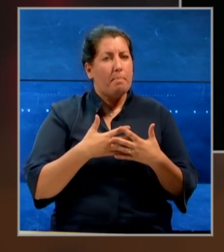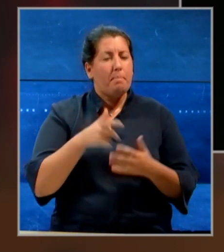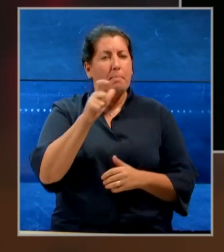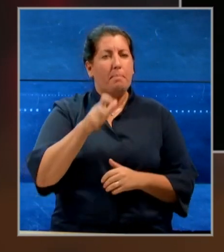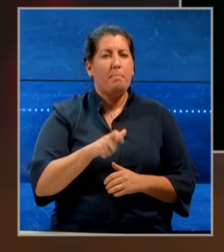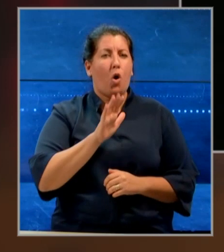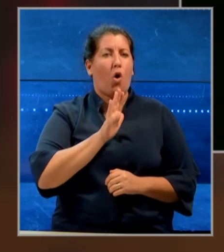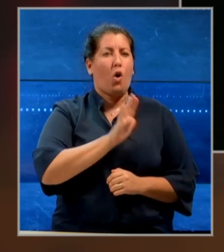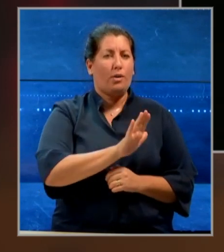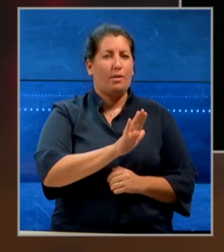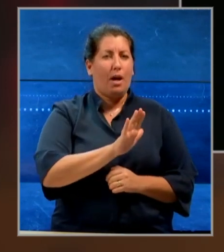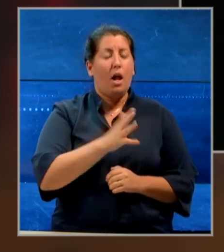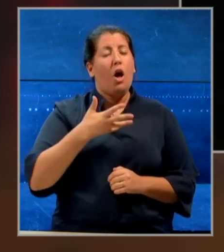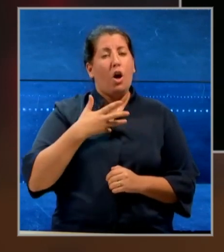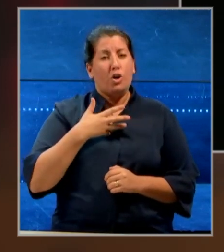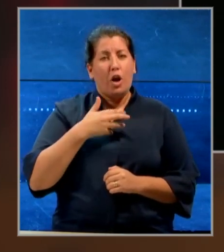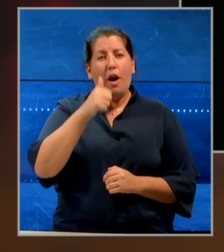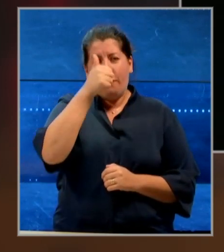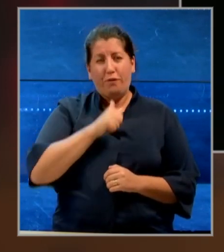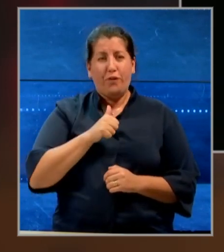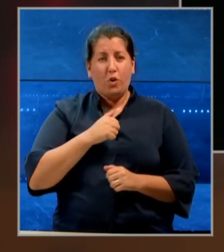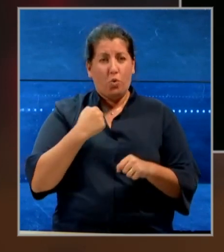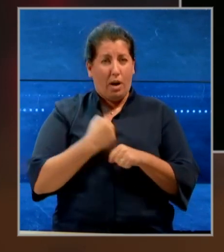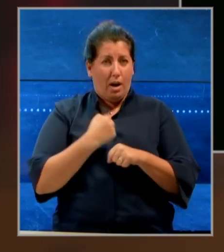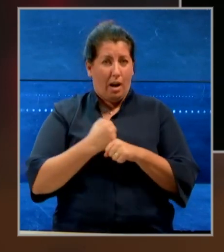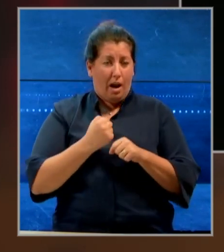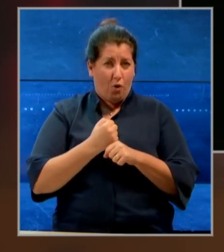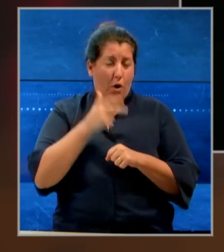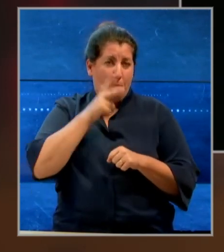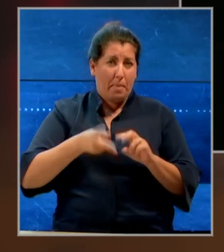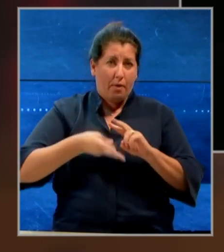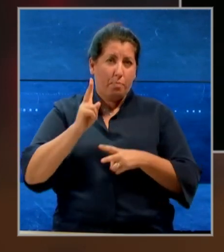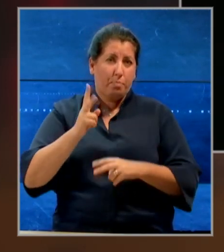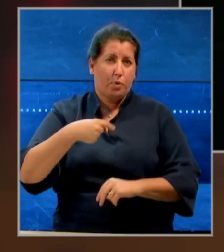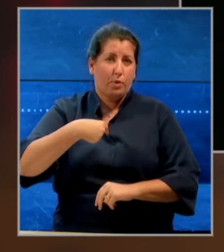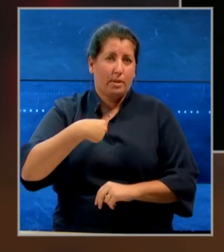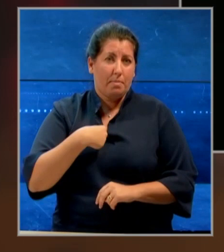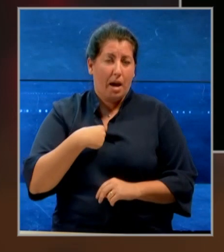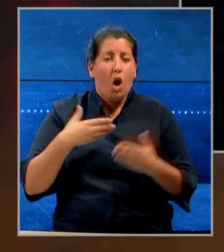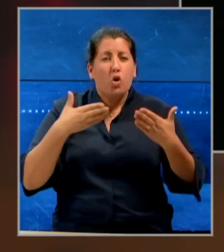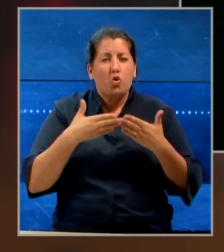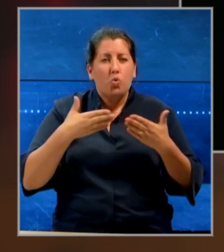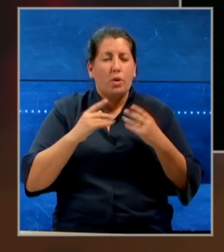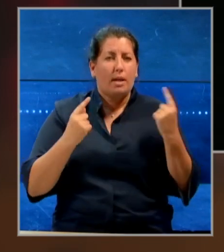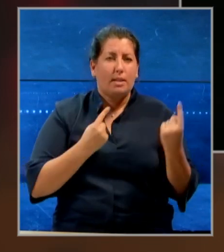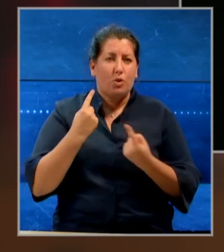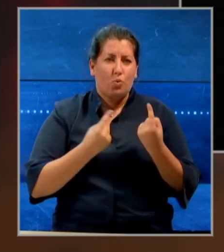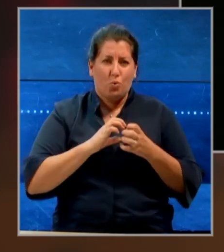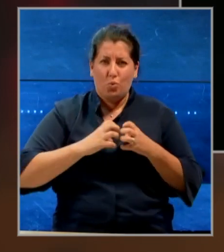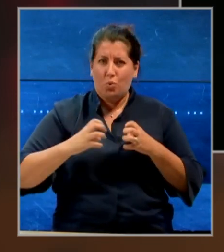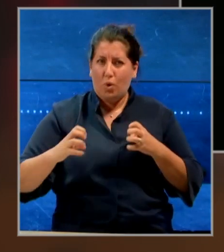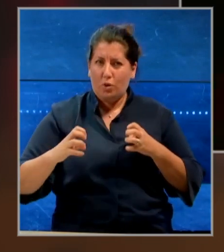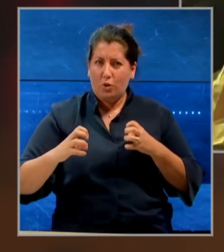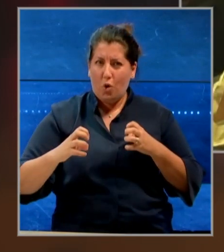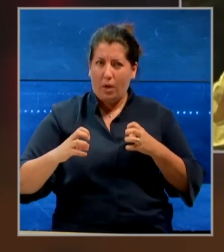ho delle figure centrali che sono più bravi di me nello studiare queste situazioni, quindi io mi faccio documentare i giocatori, ma poi devo arrivare